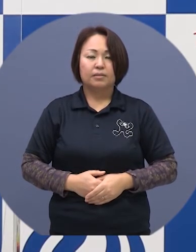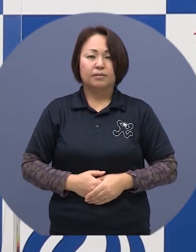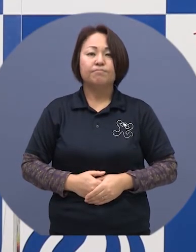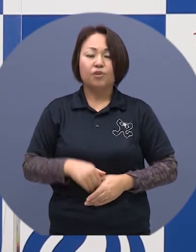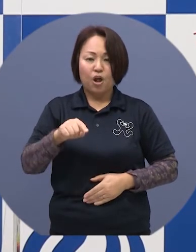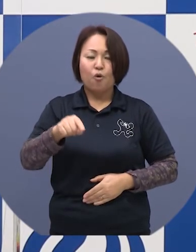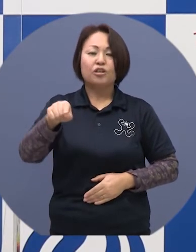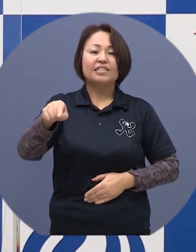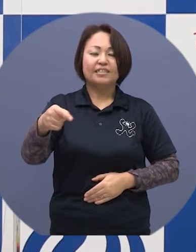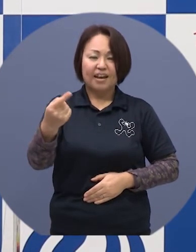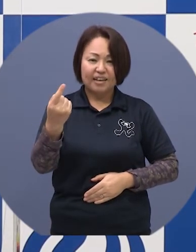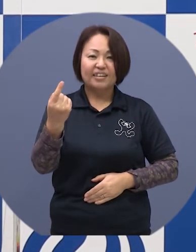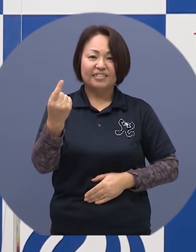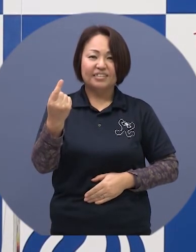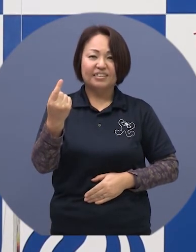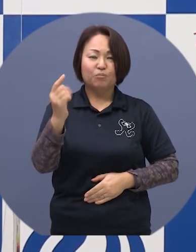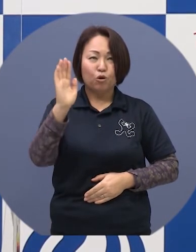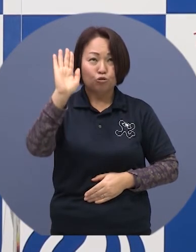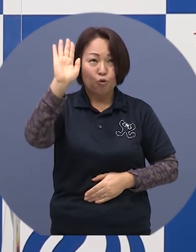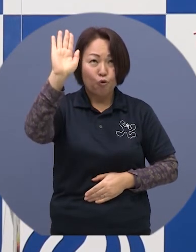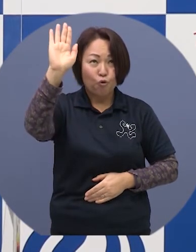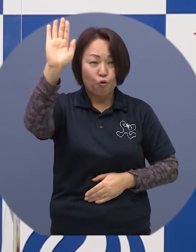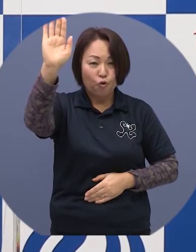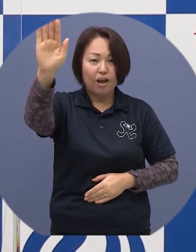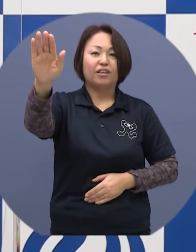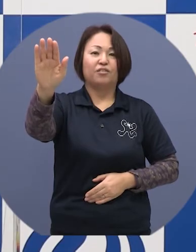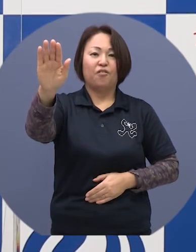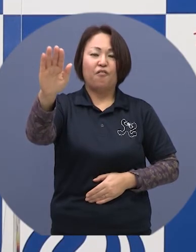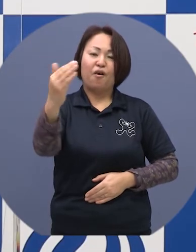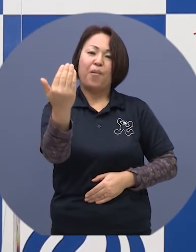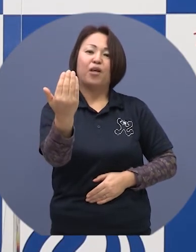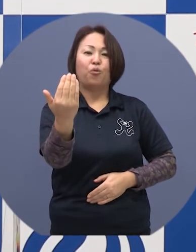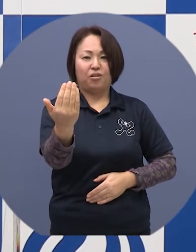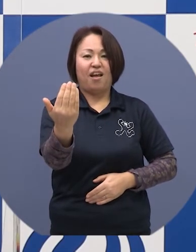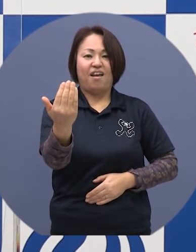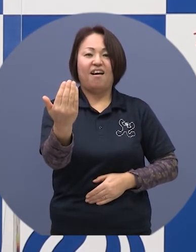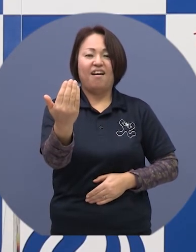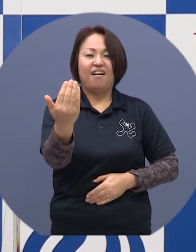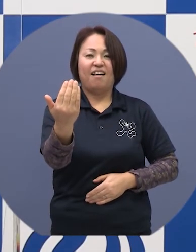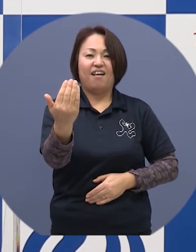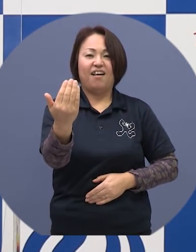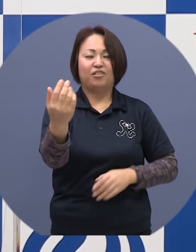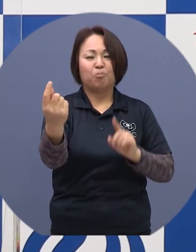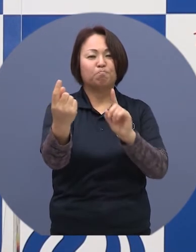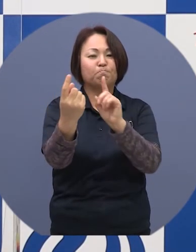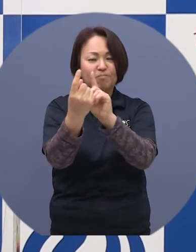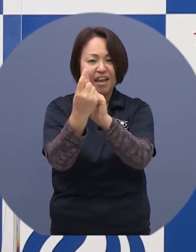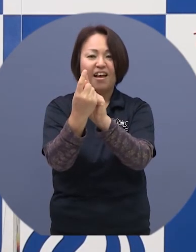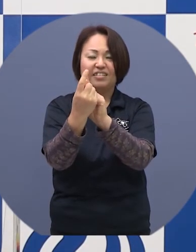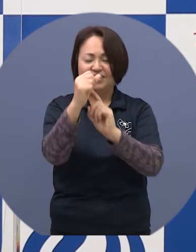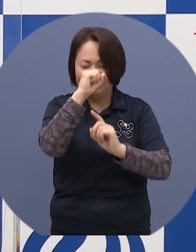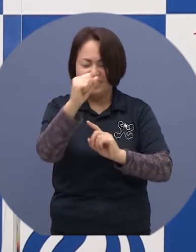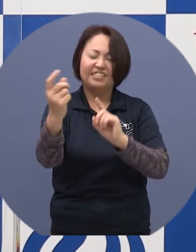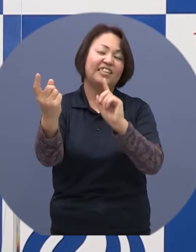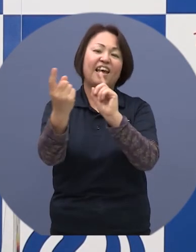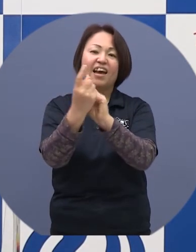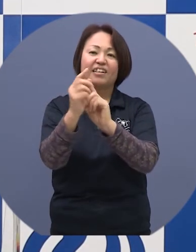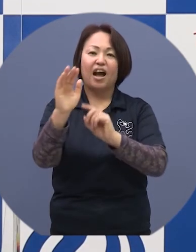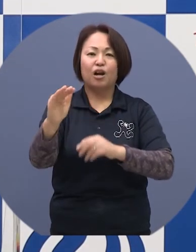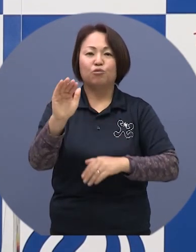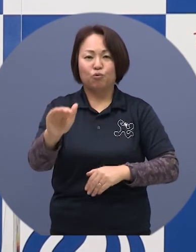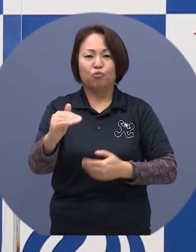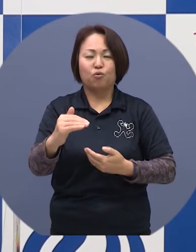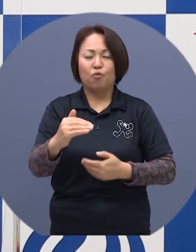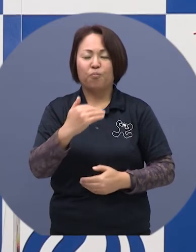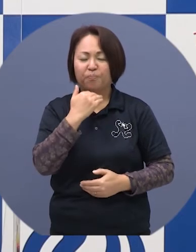を昭和多いマイのパートナーとなるかた後のより浮いて愛がありますことを期待し